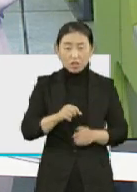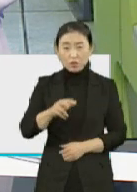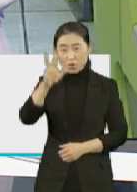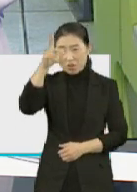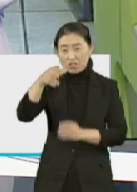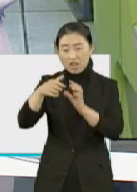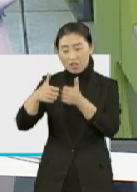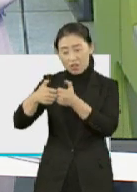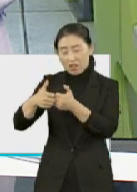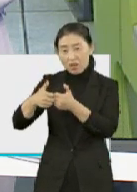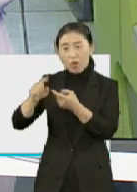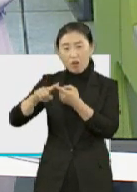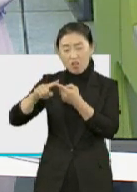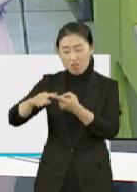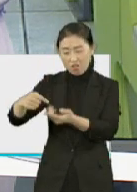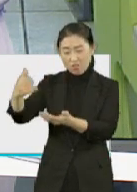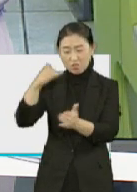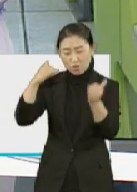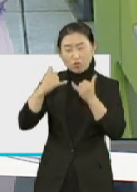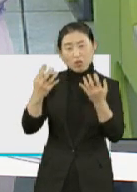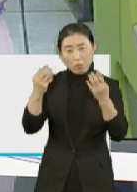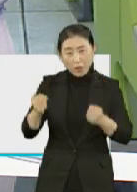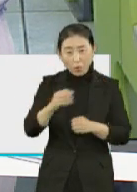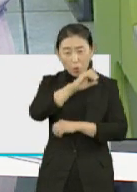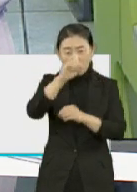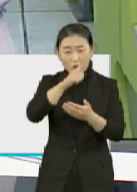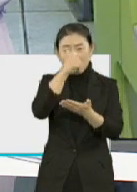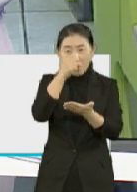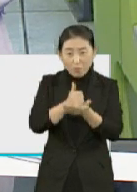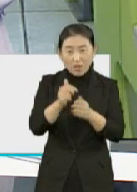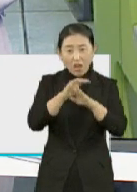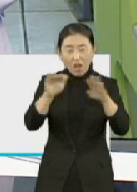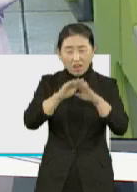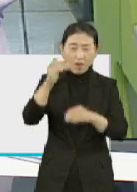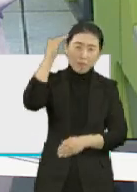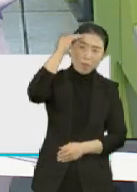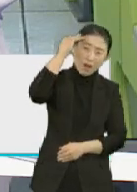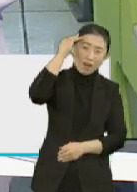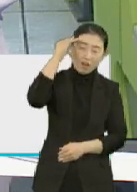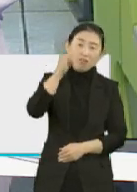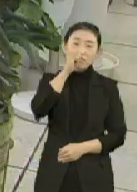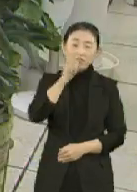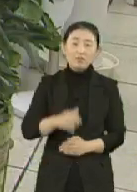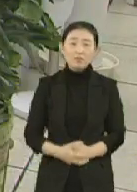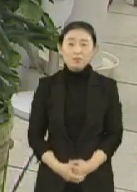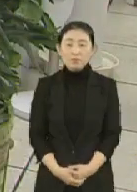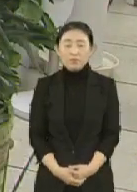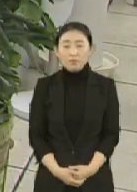정작 집중해야 할 범죄 신고 처리에 어려움이 많습니다. 김철진 기자입니다.